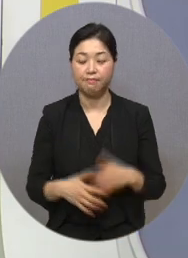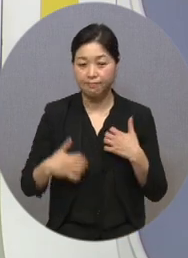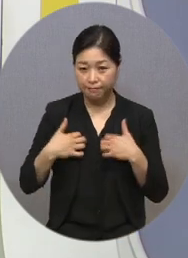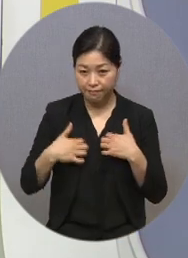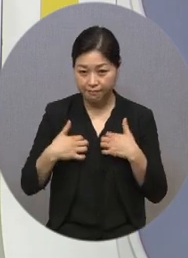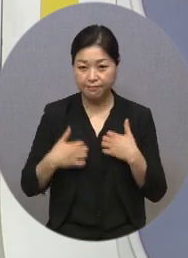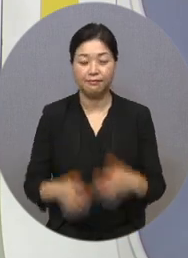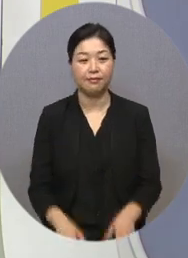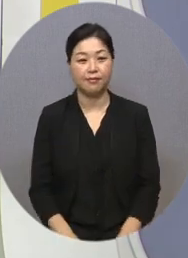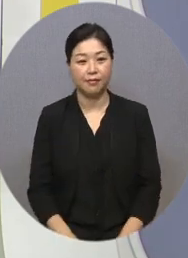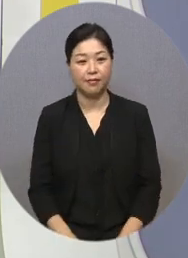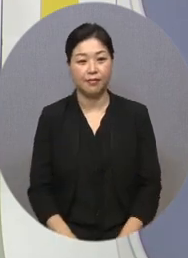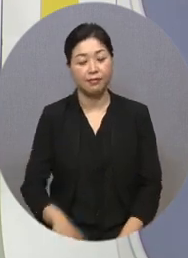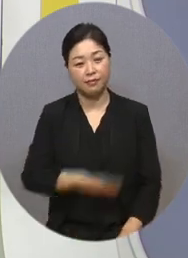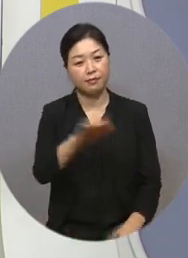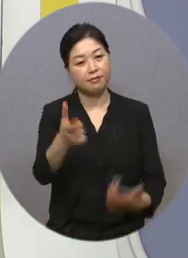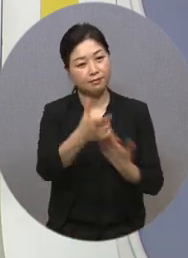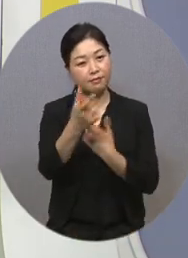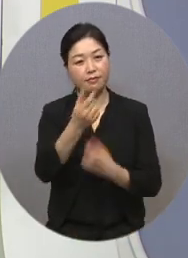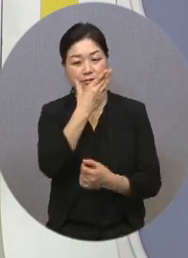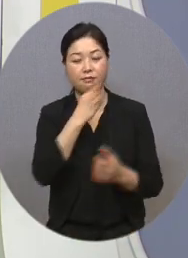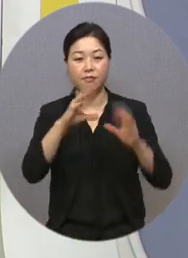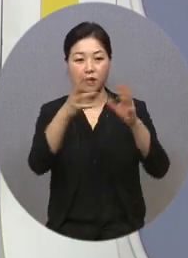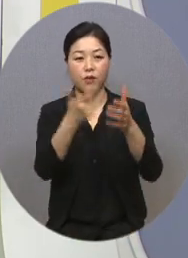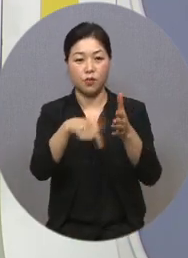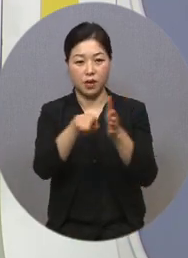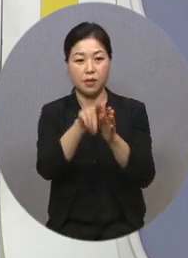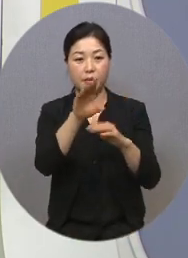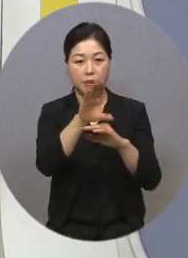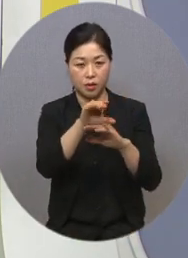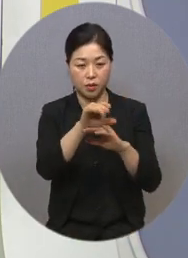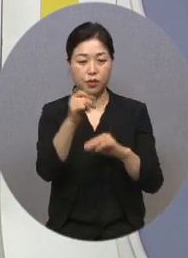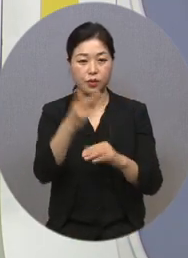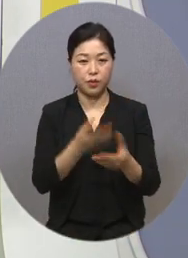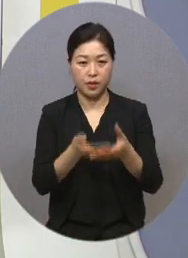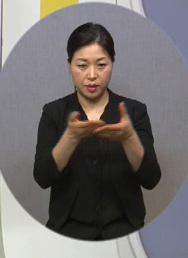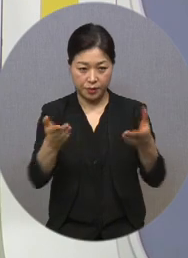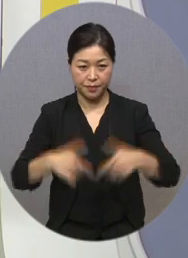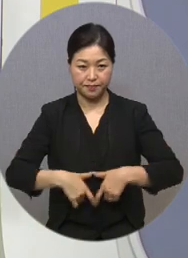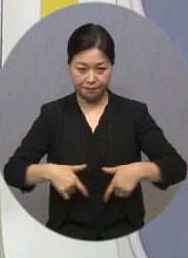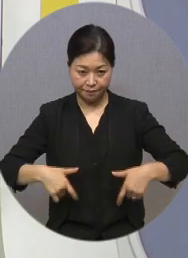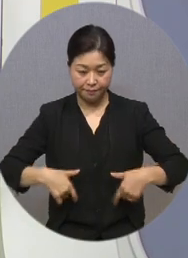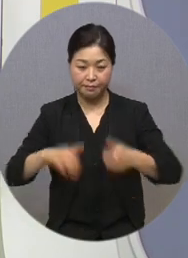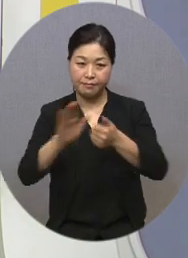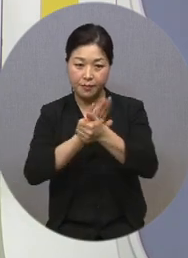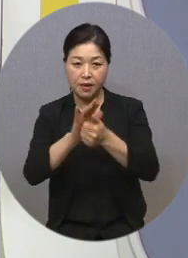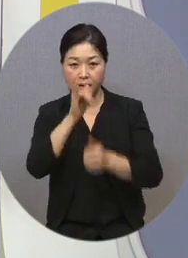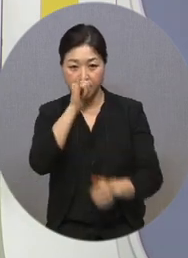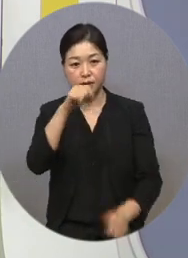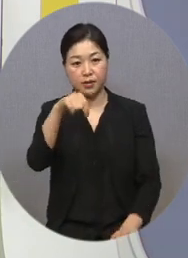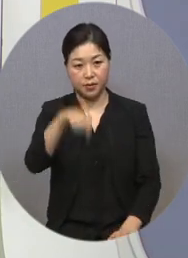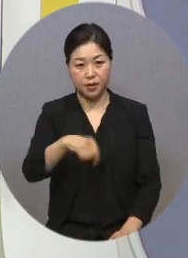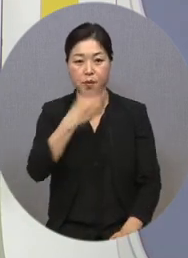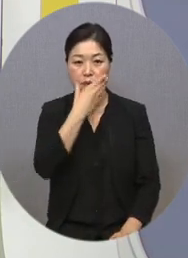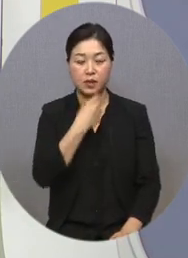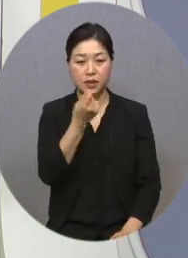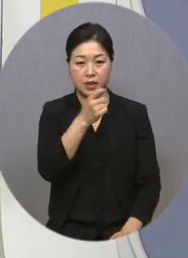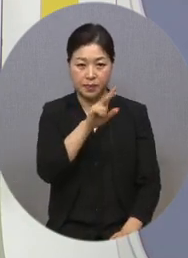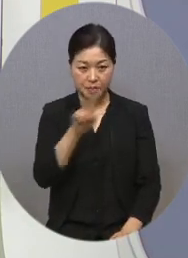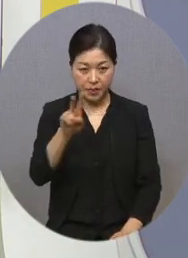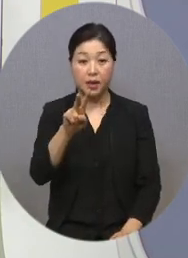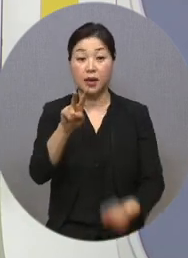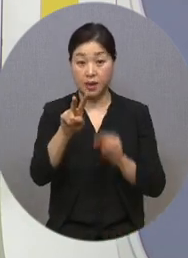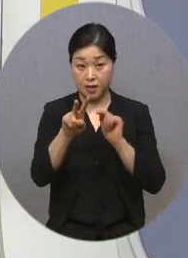이렇게 우리 모두가 행복한 세상을 위한 방송, 그리고 나눔과 배려가 살아 숨쉬는 이곳 복지TV